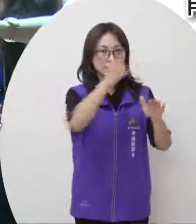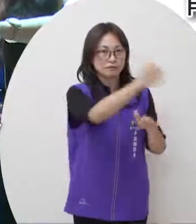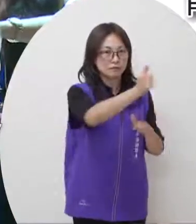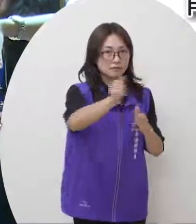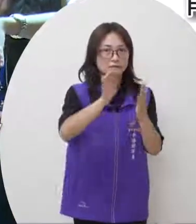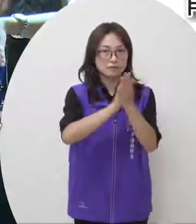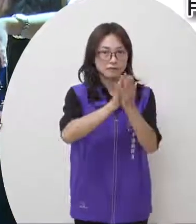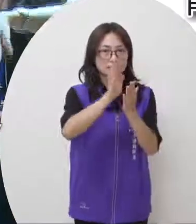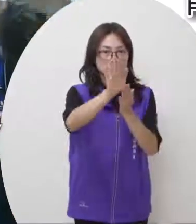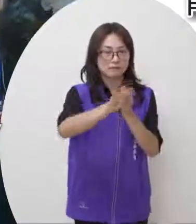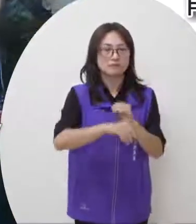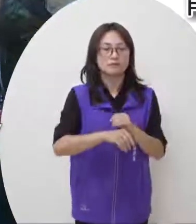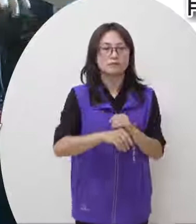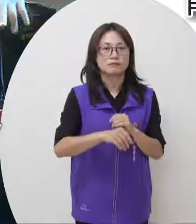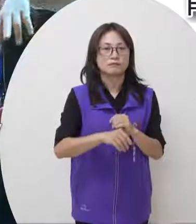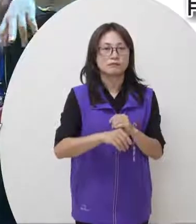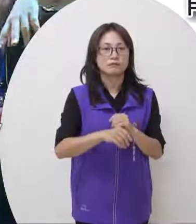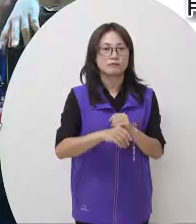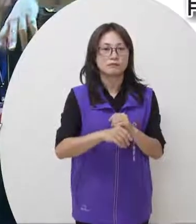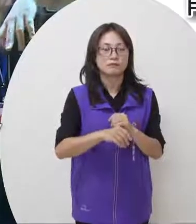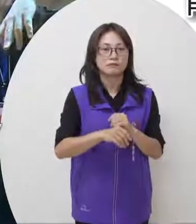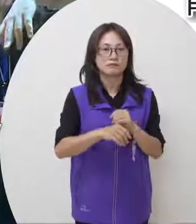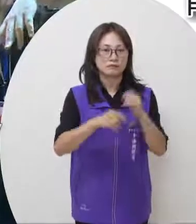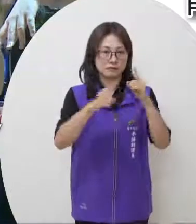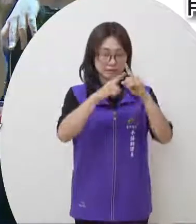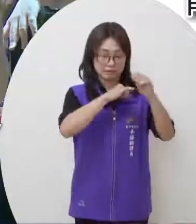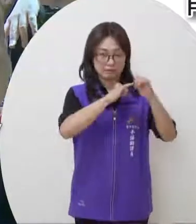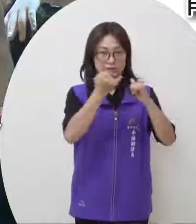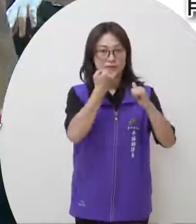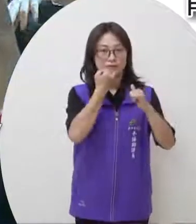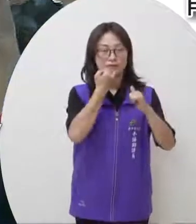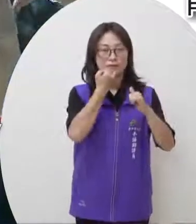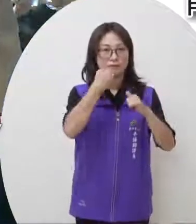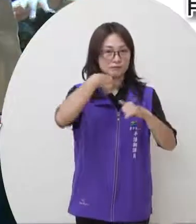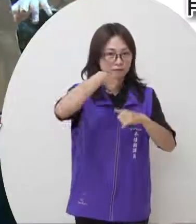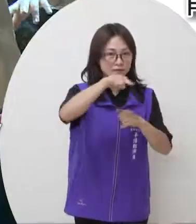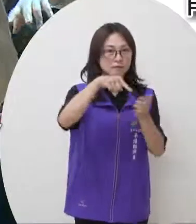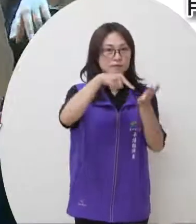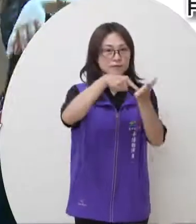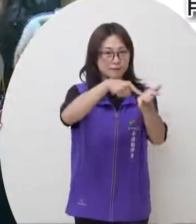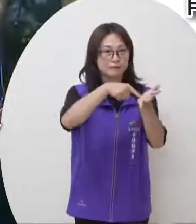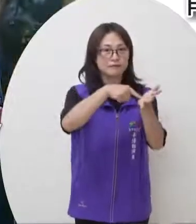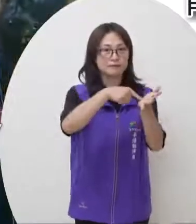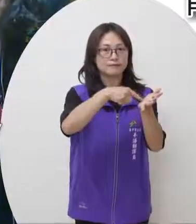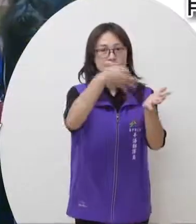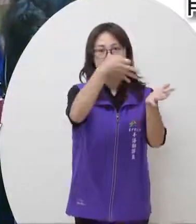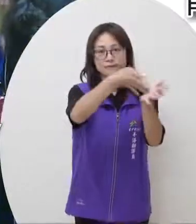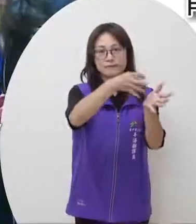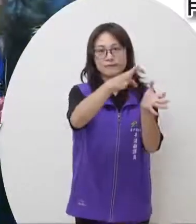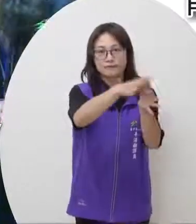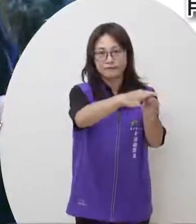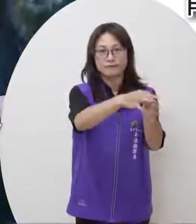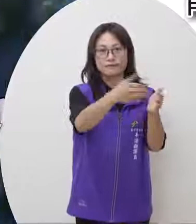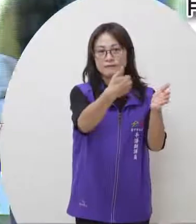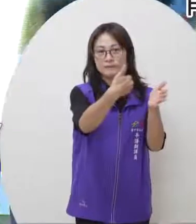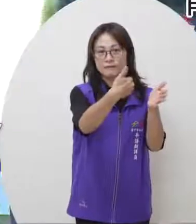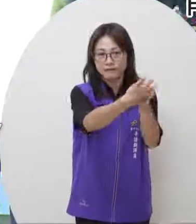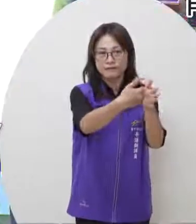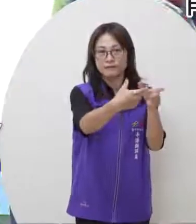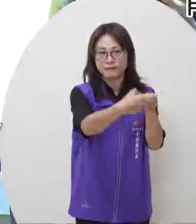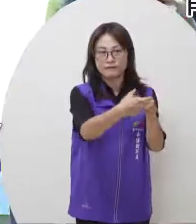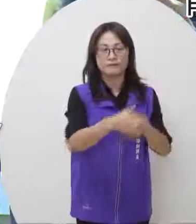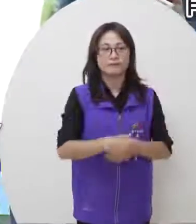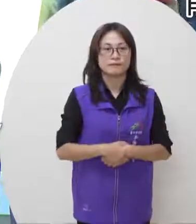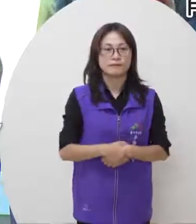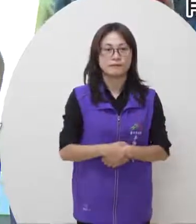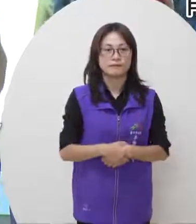这个相关的绑卡点进行所谓的绑卡动作，那以利明年一月一号这个新的政策能够如实或是